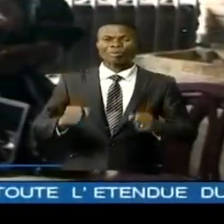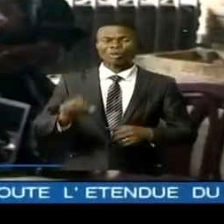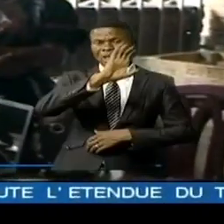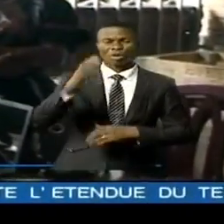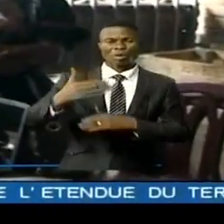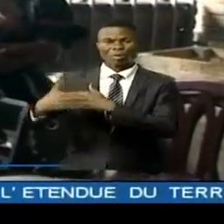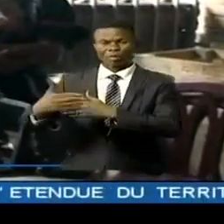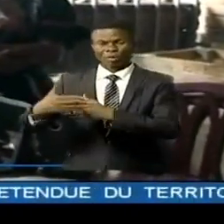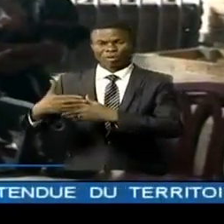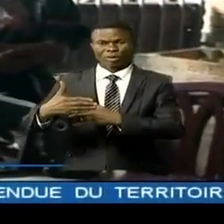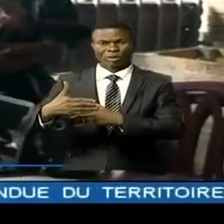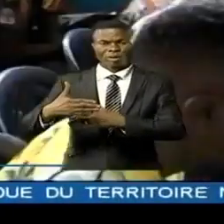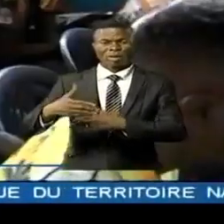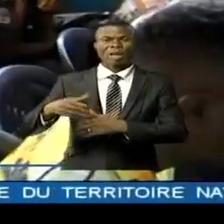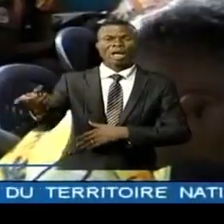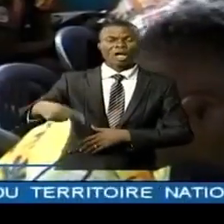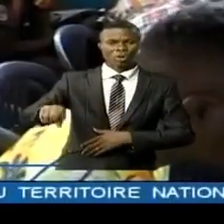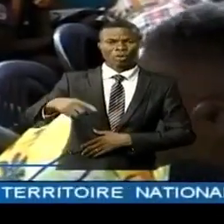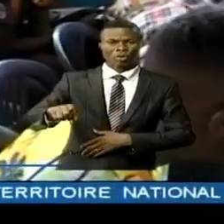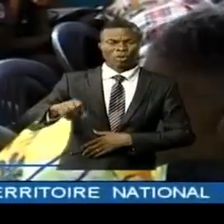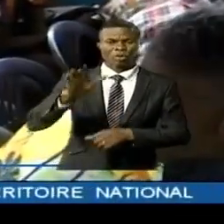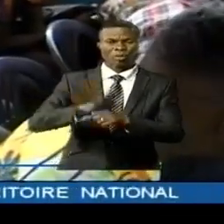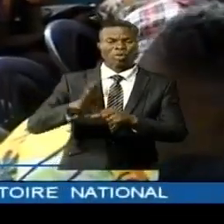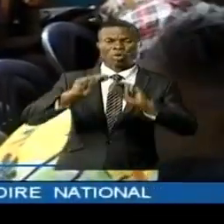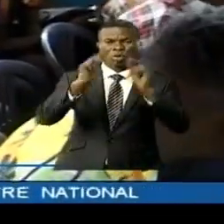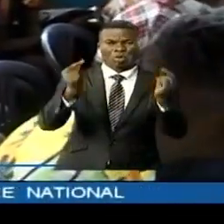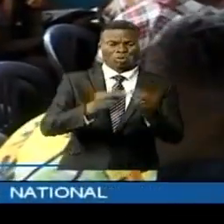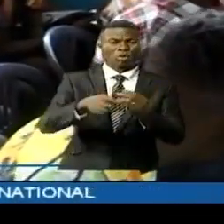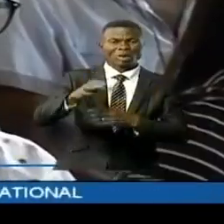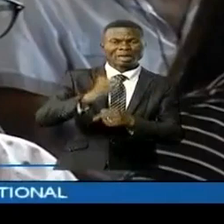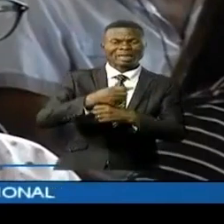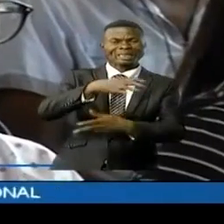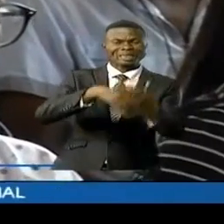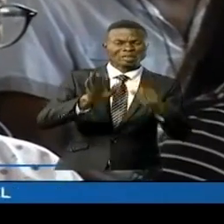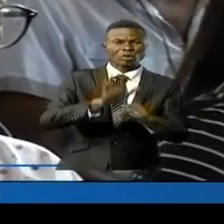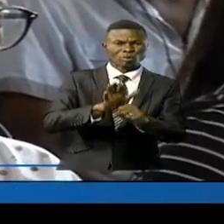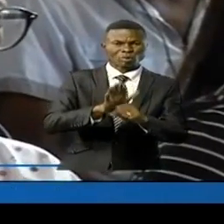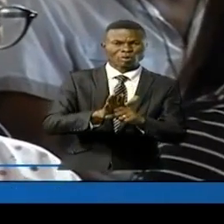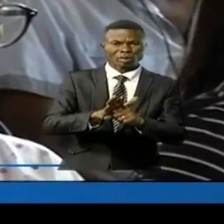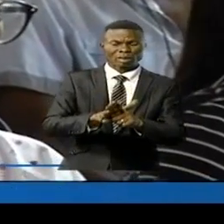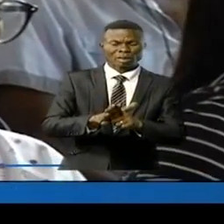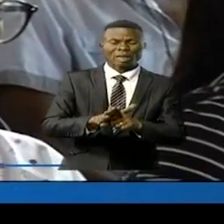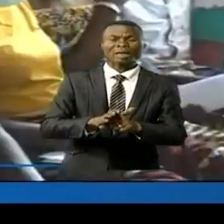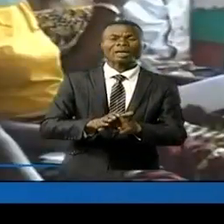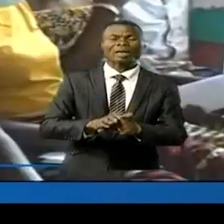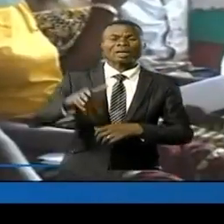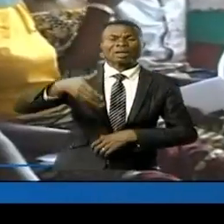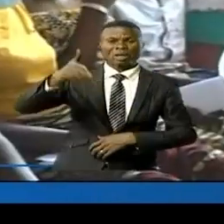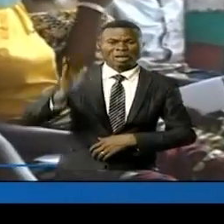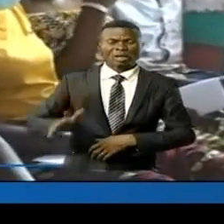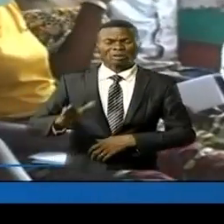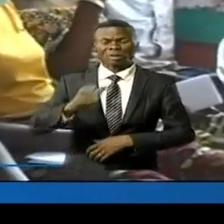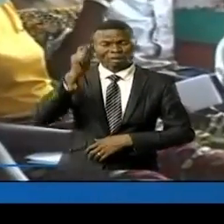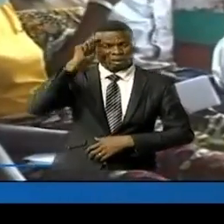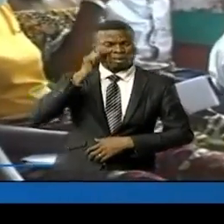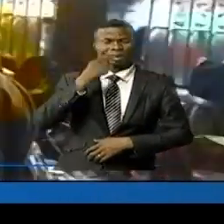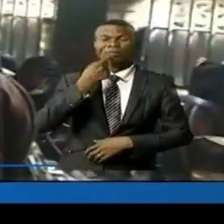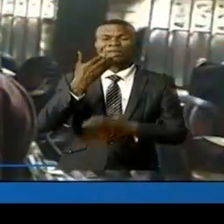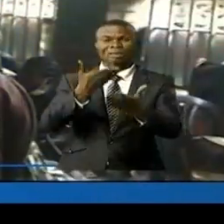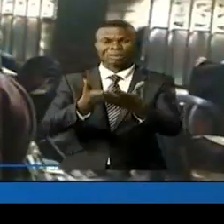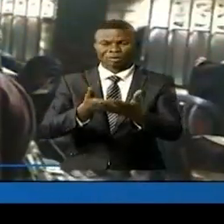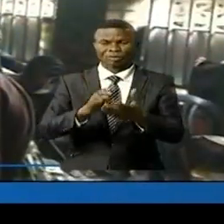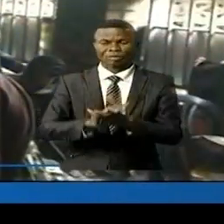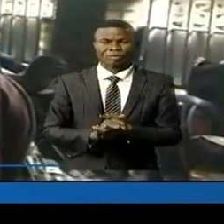à celle de la bombe et plusieurs groupes troubler l'ordre public comme l'expliquent l'experte en genre fayda - guillois